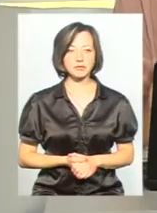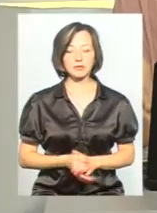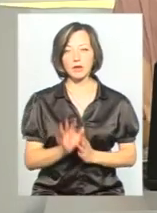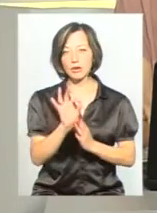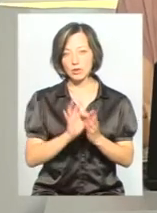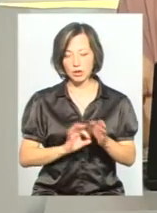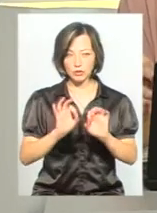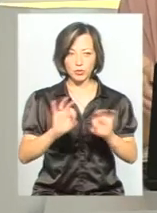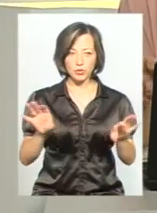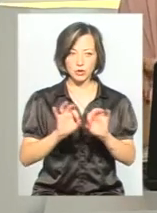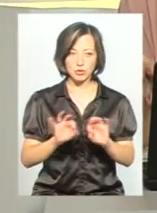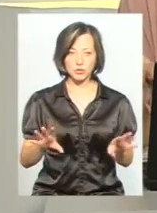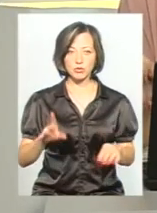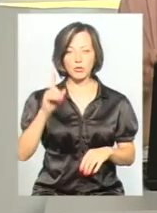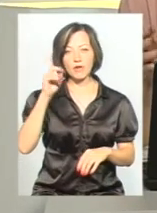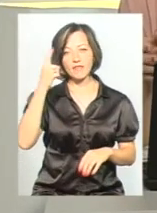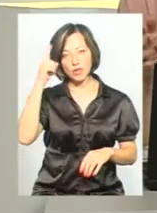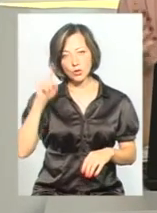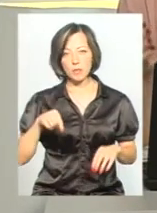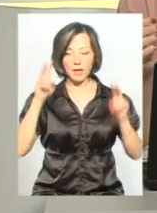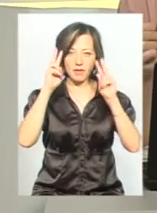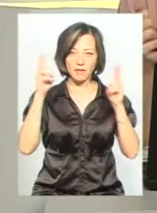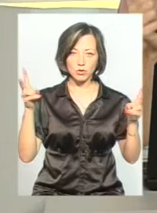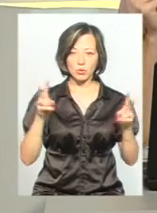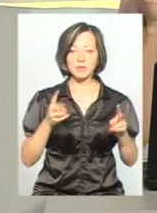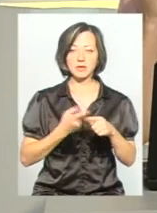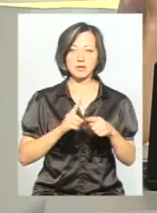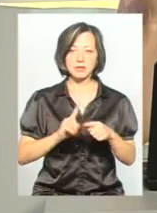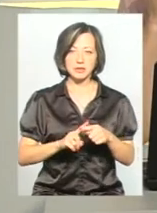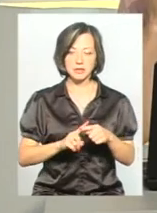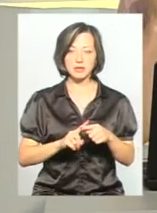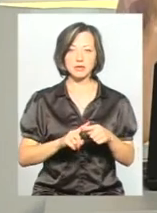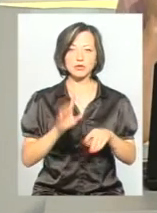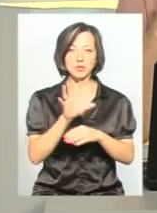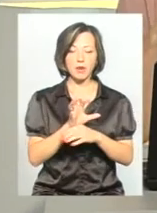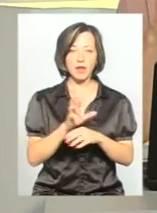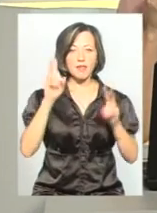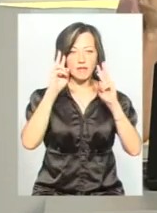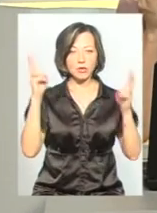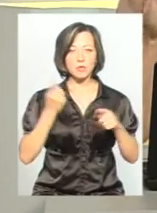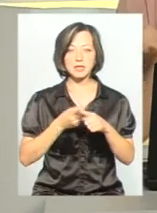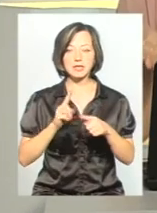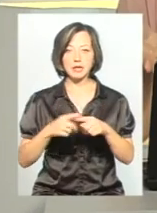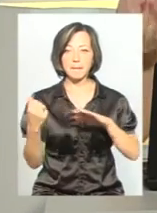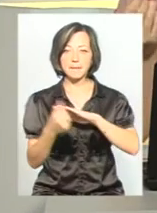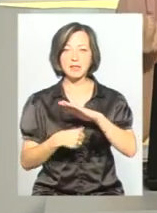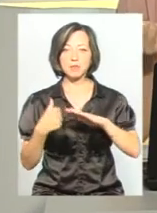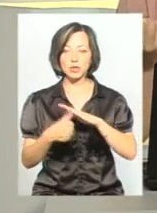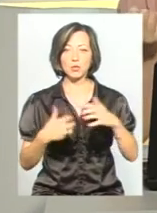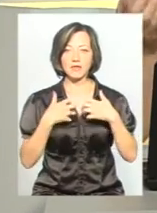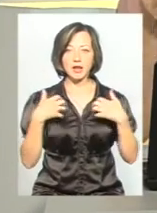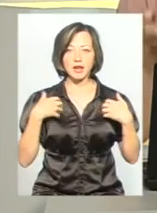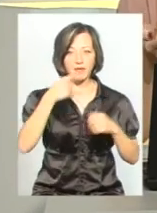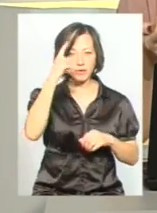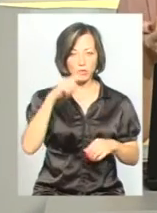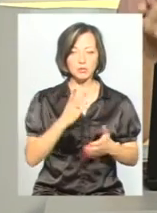Одразу пояснюю для глядачів про відомих і невідомих, названих завідувачем травмцентром. Невідомі – це безпритульні тварини, відомі –